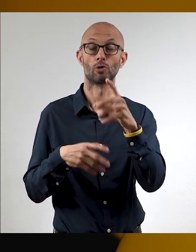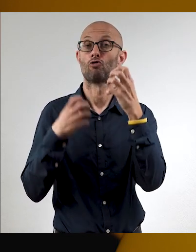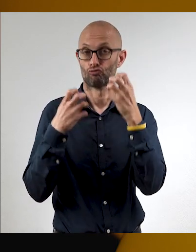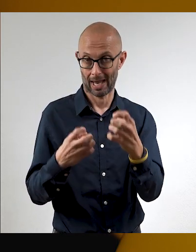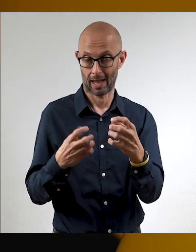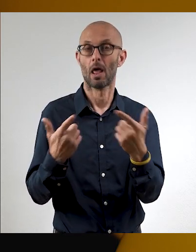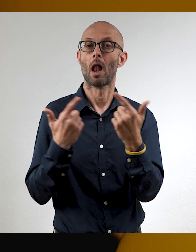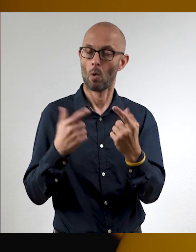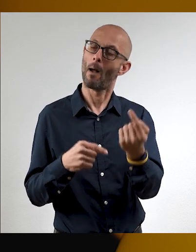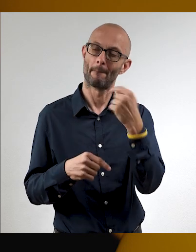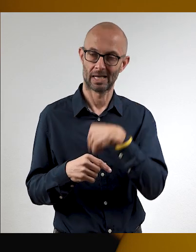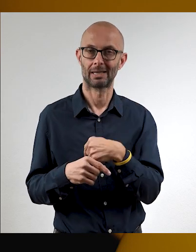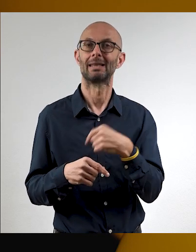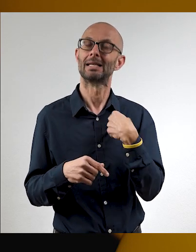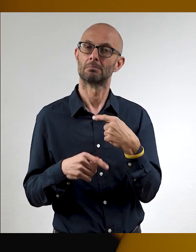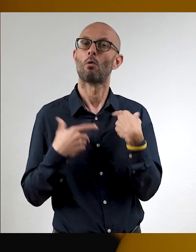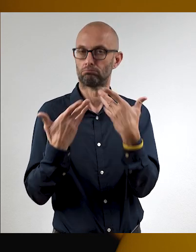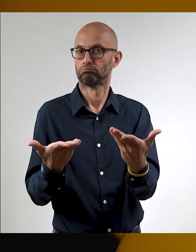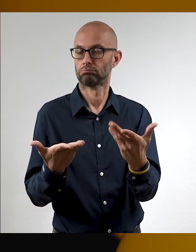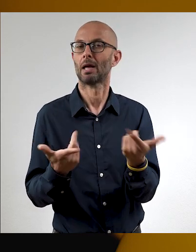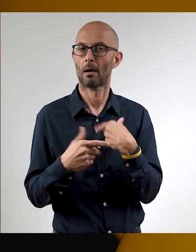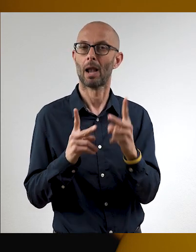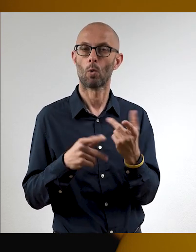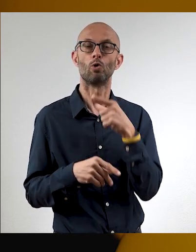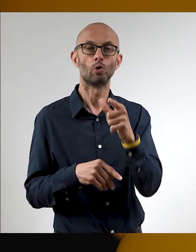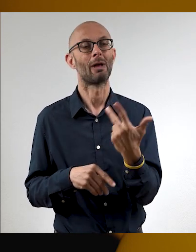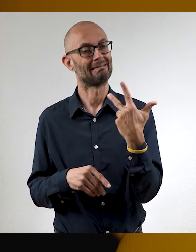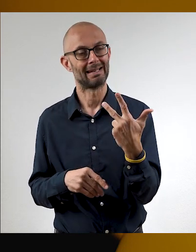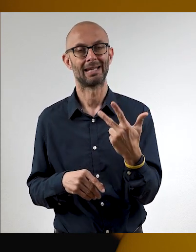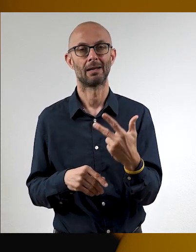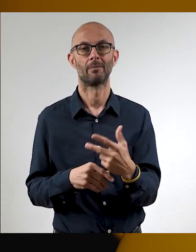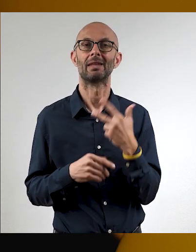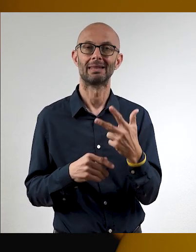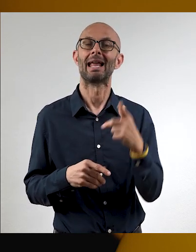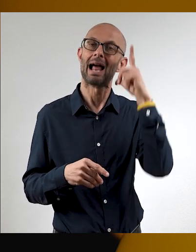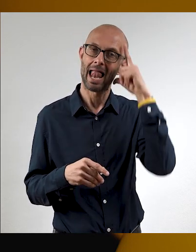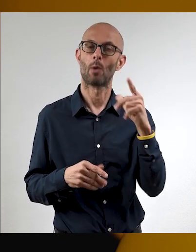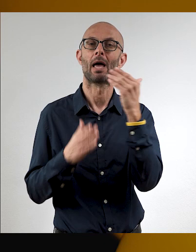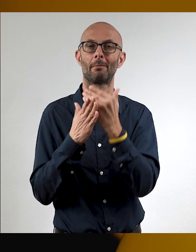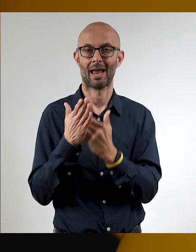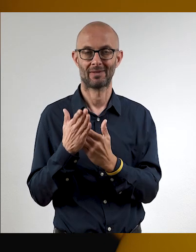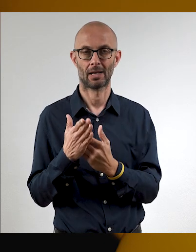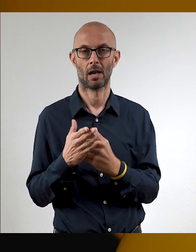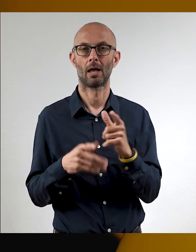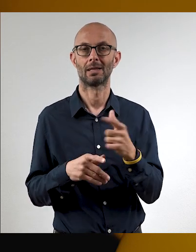želeli, lahko pridete, smo na voljo. Prav to so tri glavna pravila, da jim kar tako